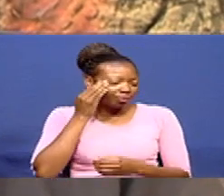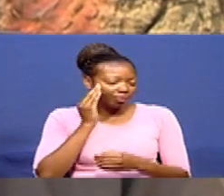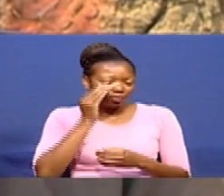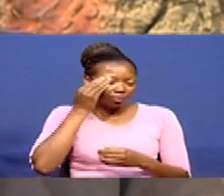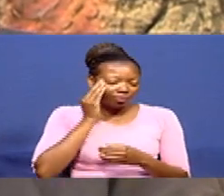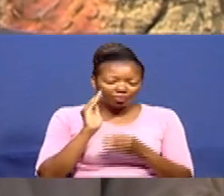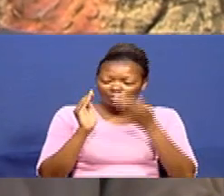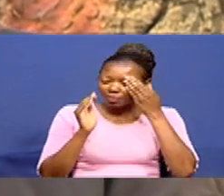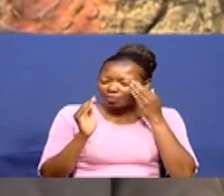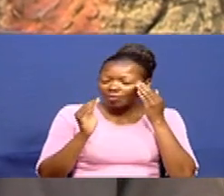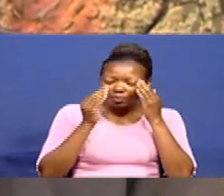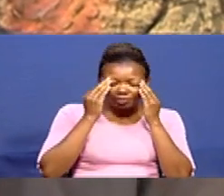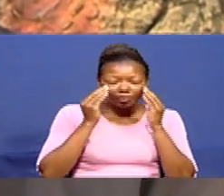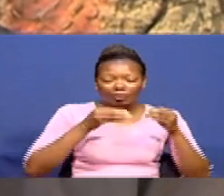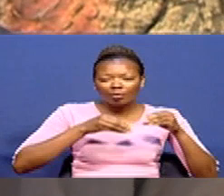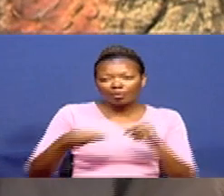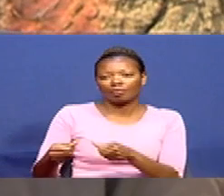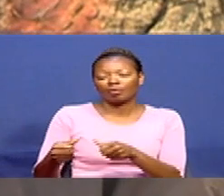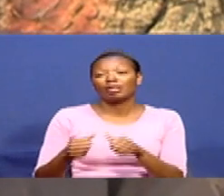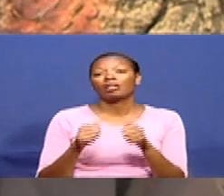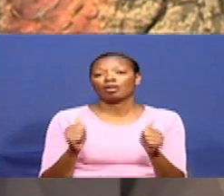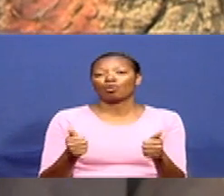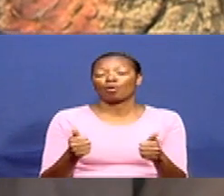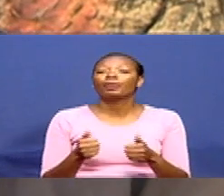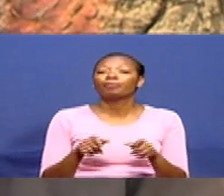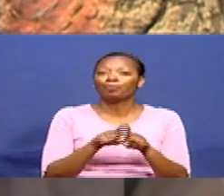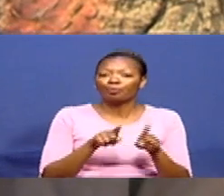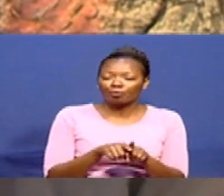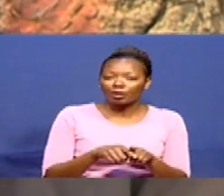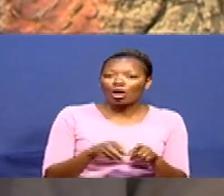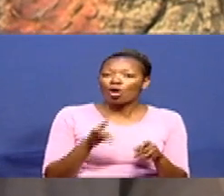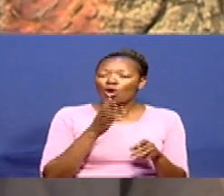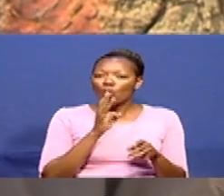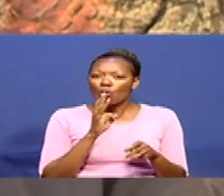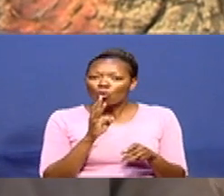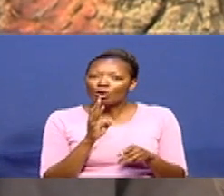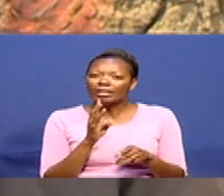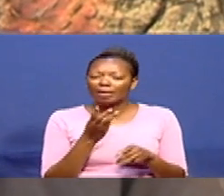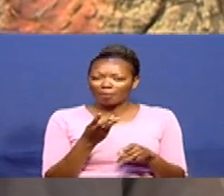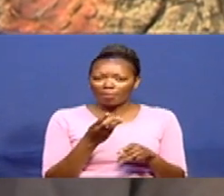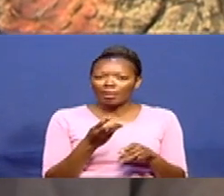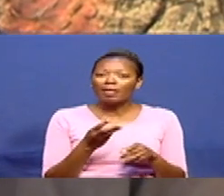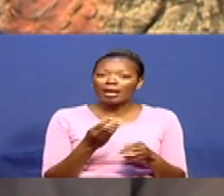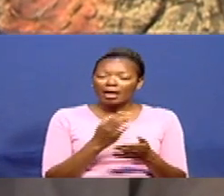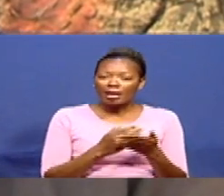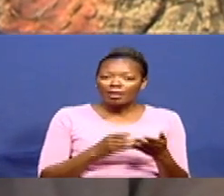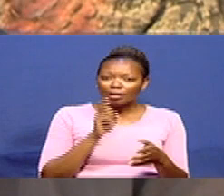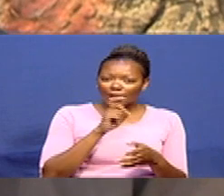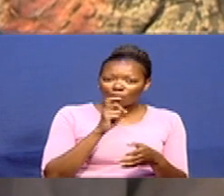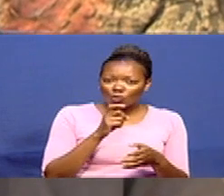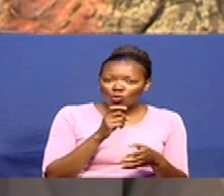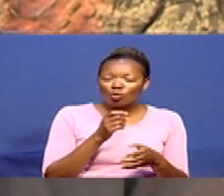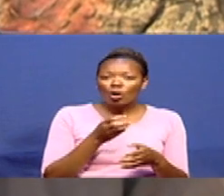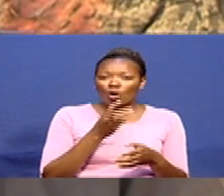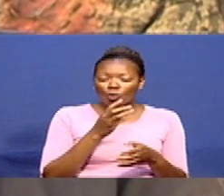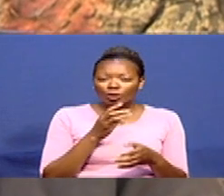kuna ugonjwa ingine tunapata kutokana na maji. Kuku huwa zinapata typhoid pia kwa maji. Naye pia kuna tunachukua